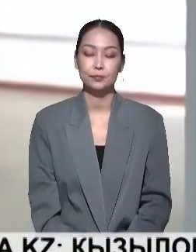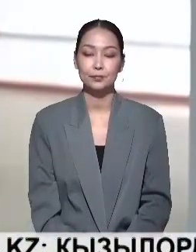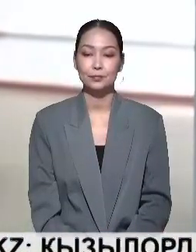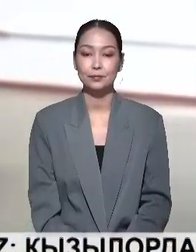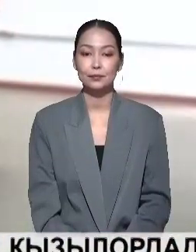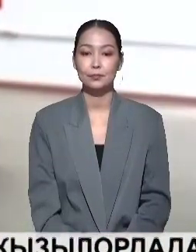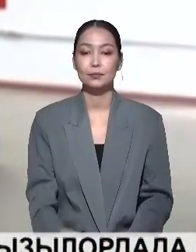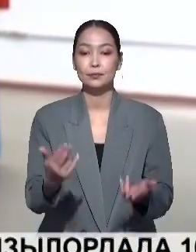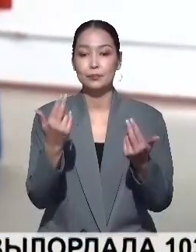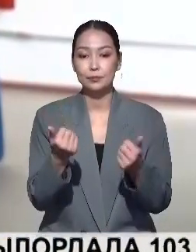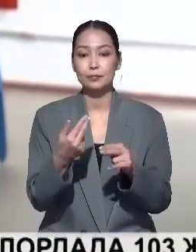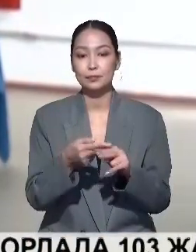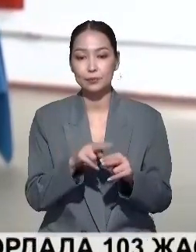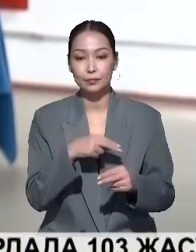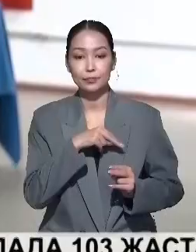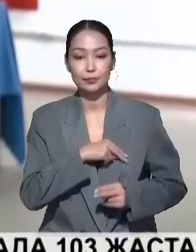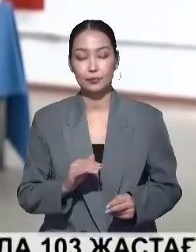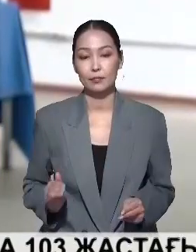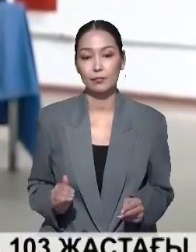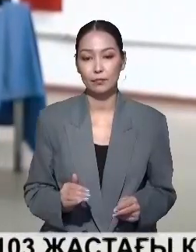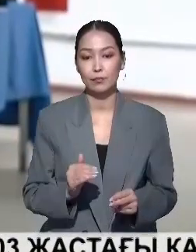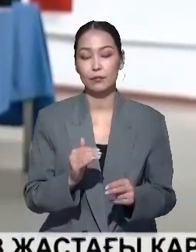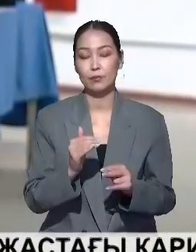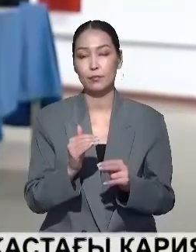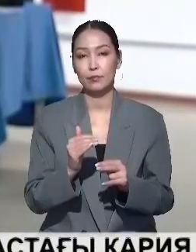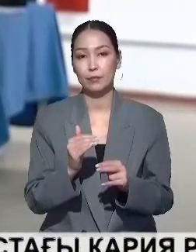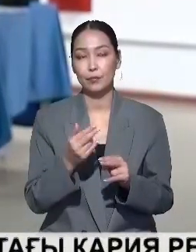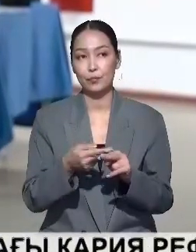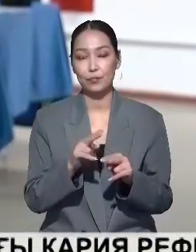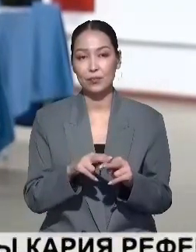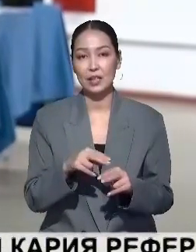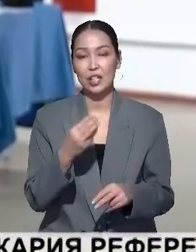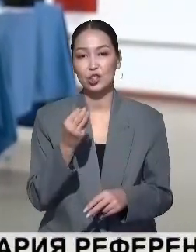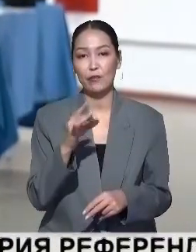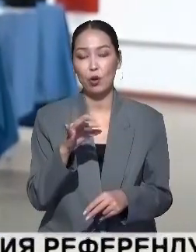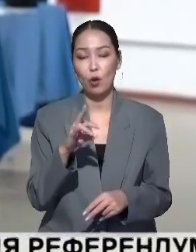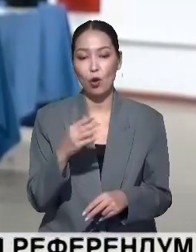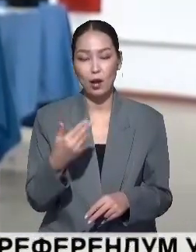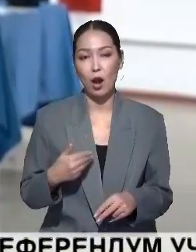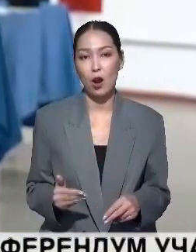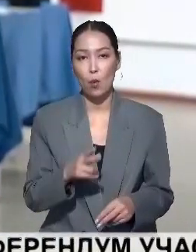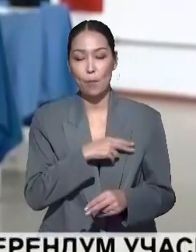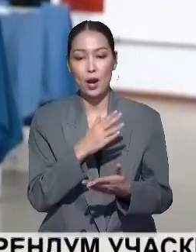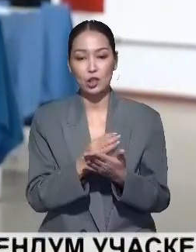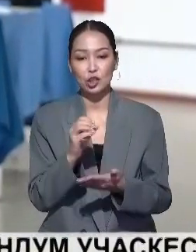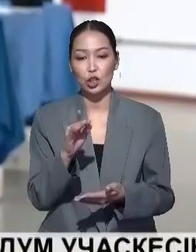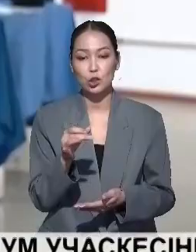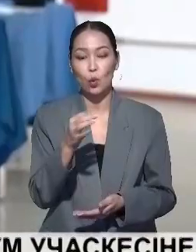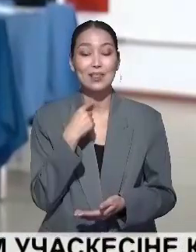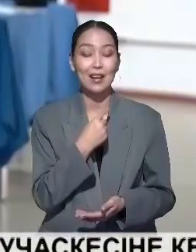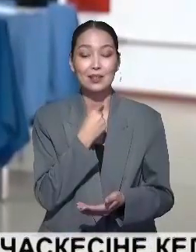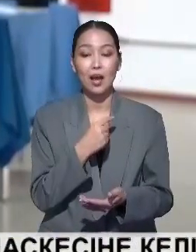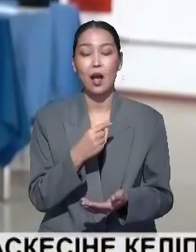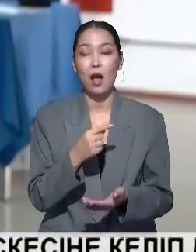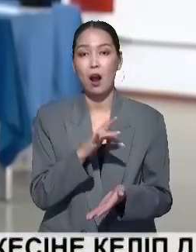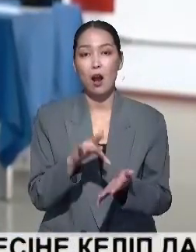Я являюсь сотрудником компании Tengiz Chevroil. Мен Tengiz Chevroil компаниясының қызметкерімін. Жетісу облысы Талдықорған қаласының